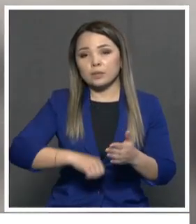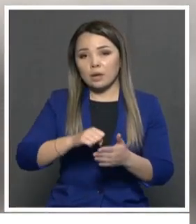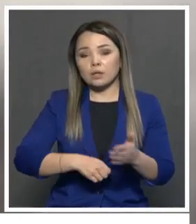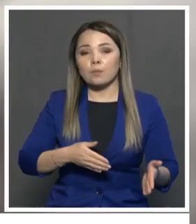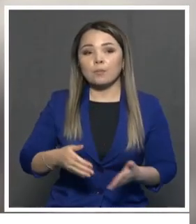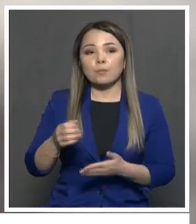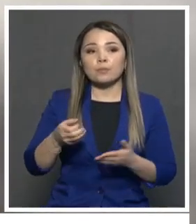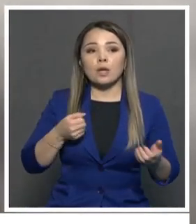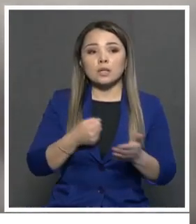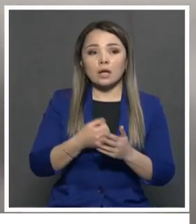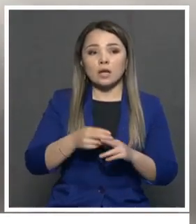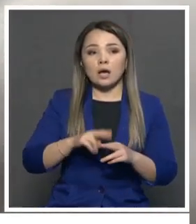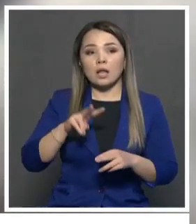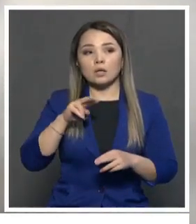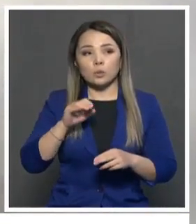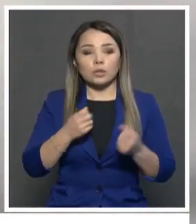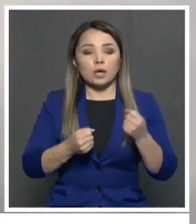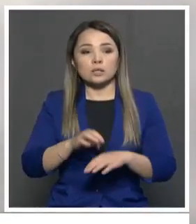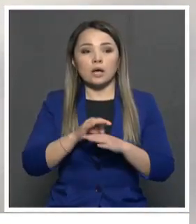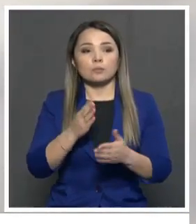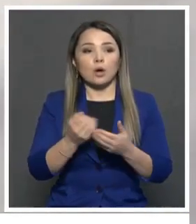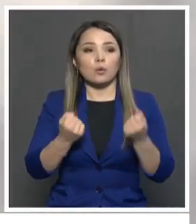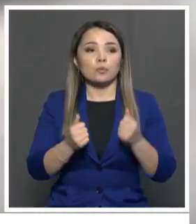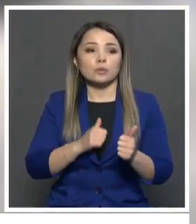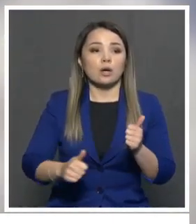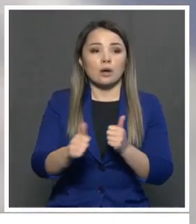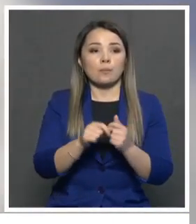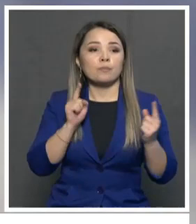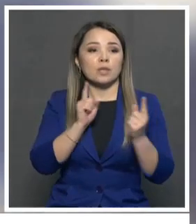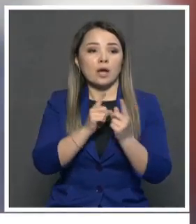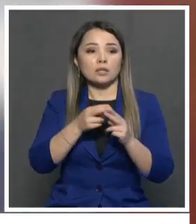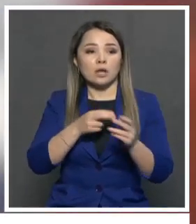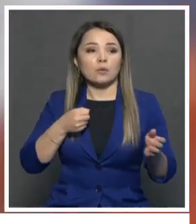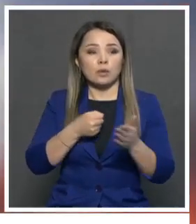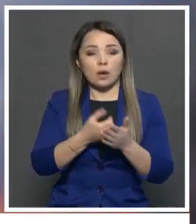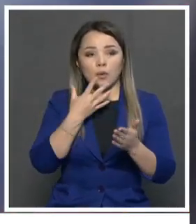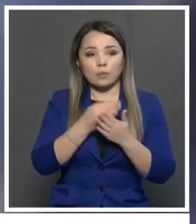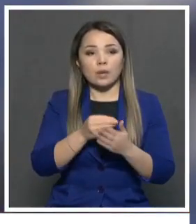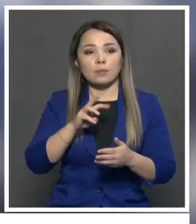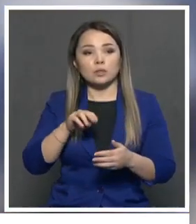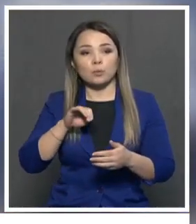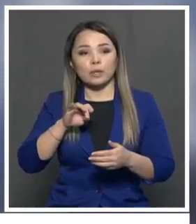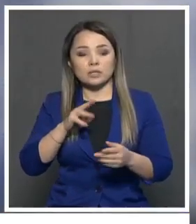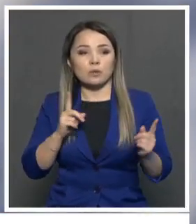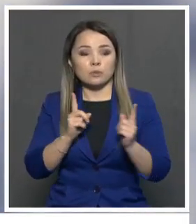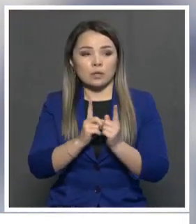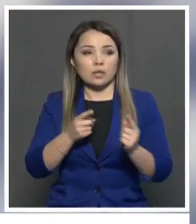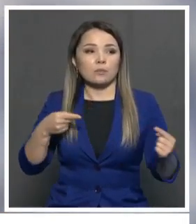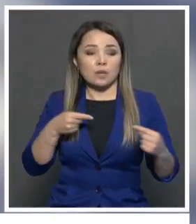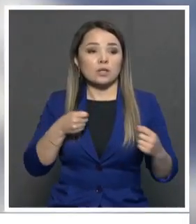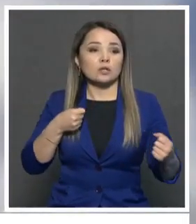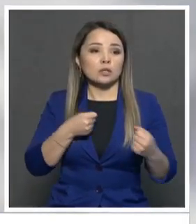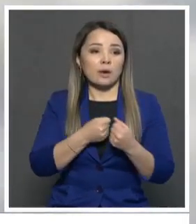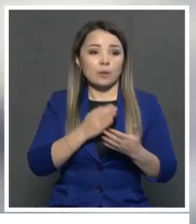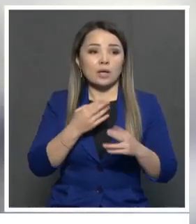жатқан Лексустың жүргізуші екенін айтады. Ол жүк көлігін басып озбақ боп қарсы бағытқа шыққанда өз жолағымен келе жатқан Митсубисиді бетпе-бет кеп соққан. Қазір